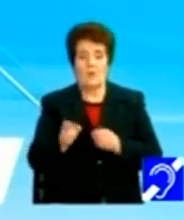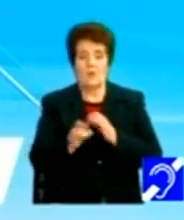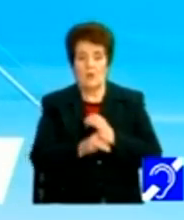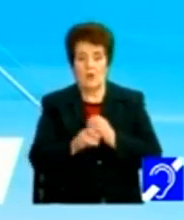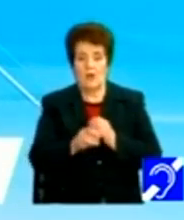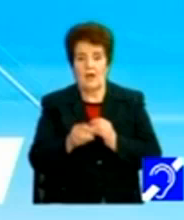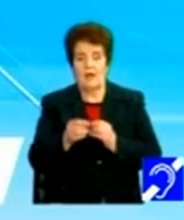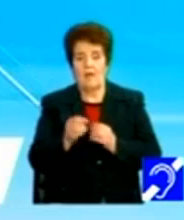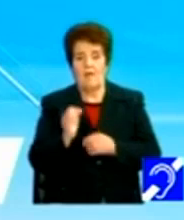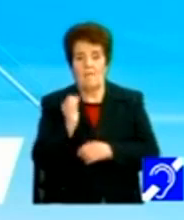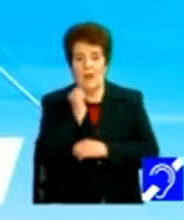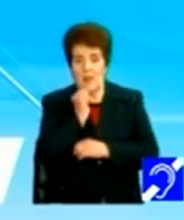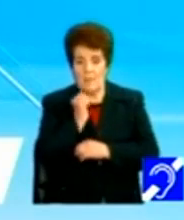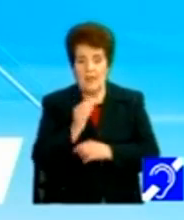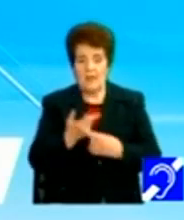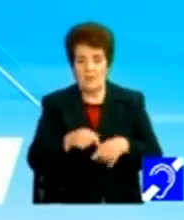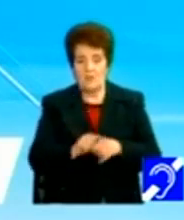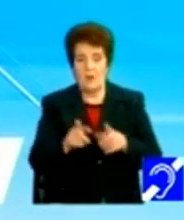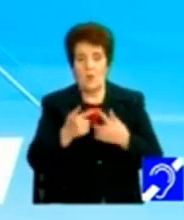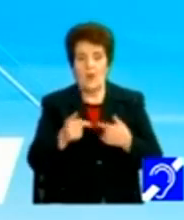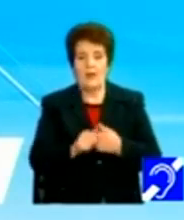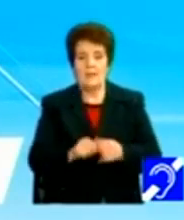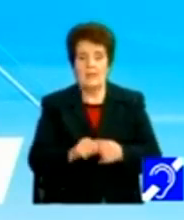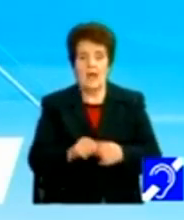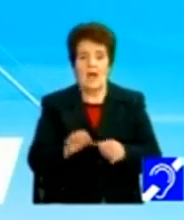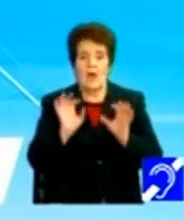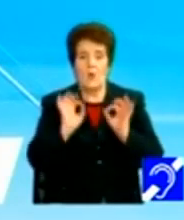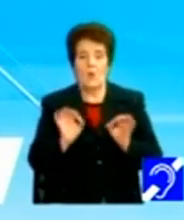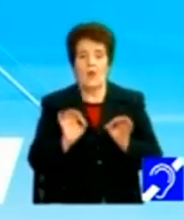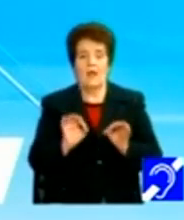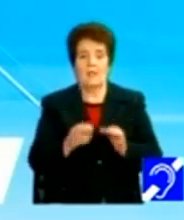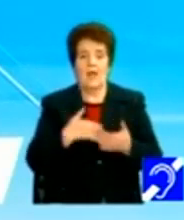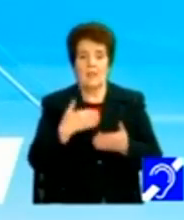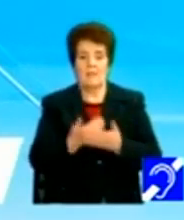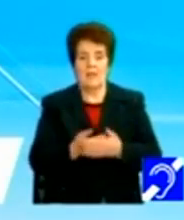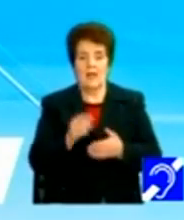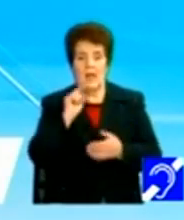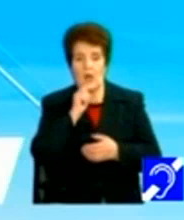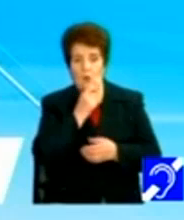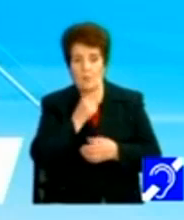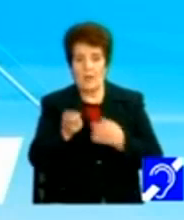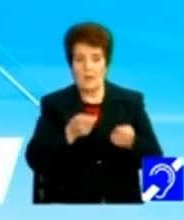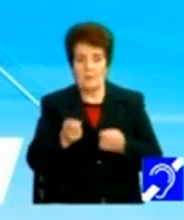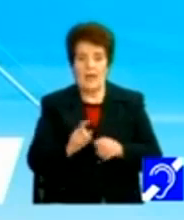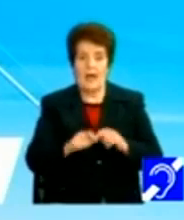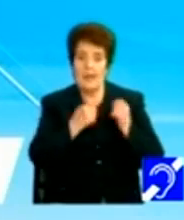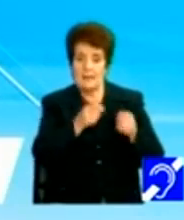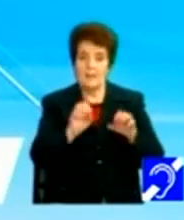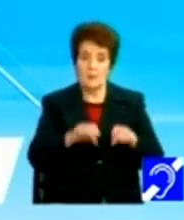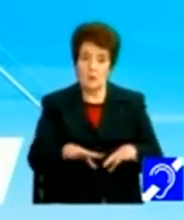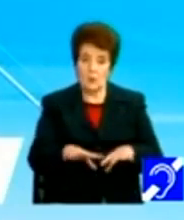și incapacitate de a organiza corect activitatea economică și activitatea administrativă. Am dat soluția, de asemenea,